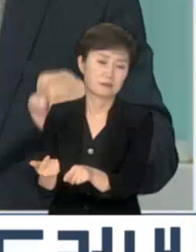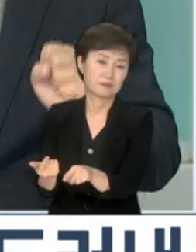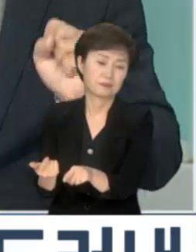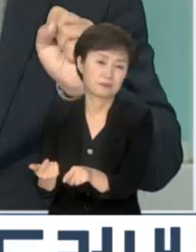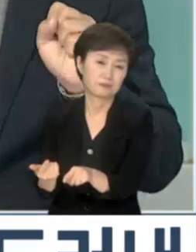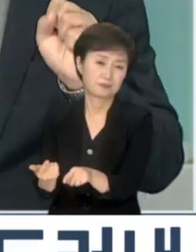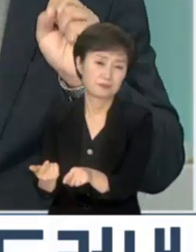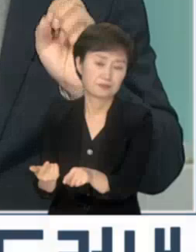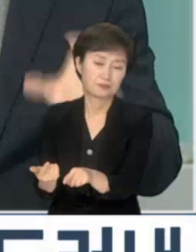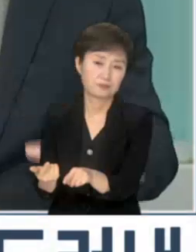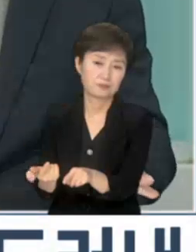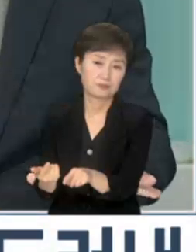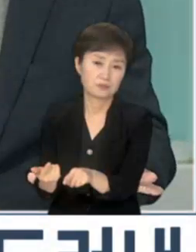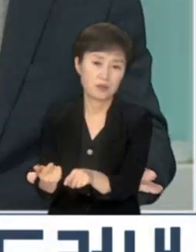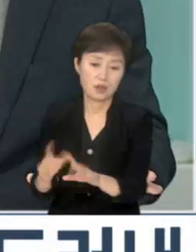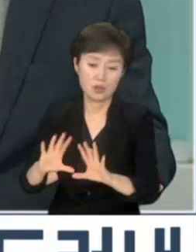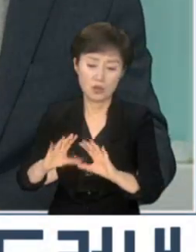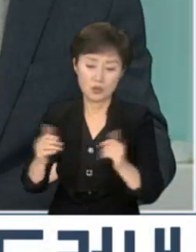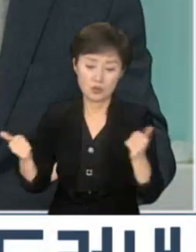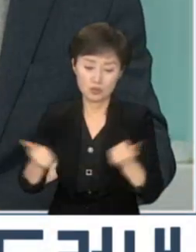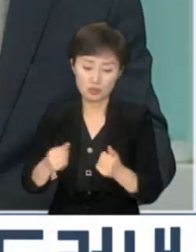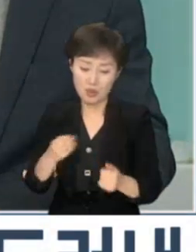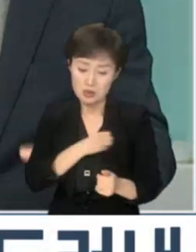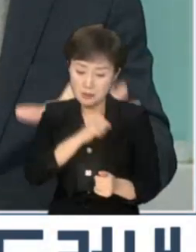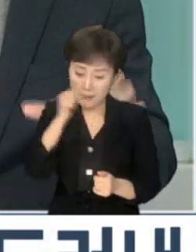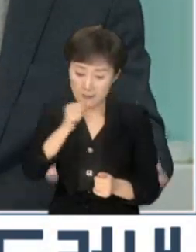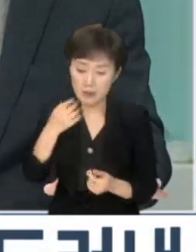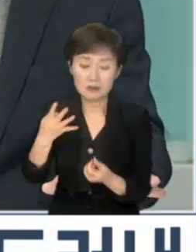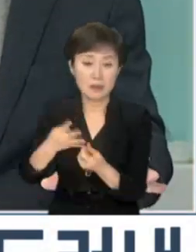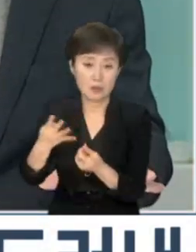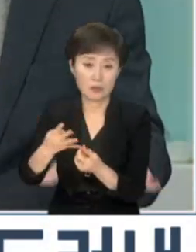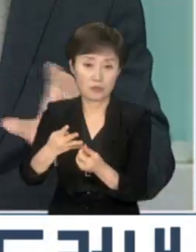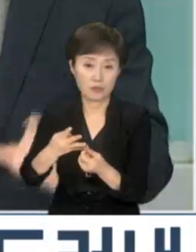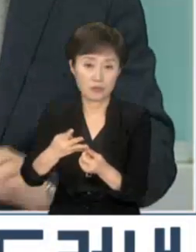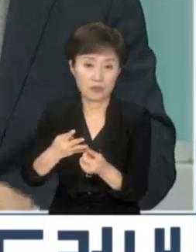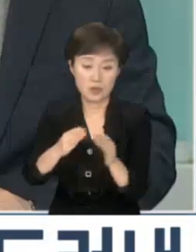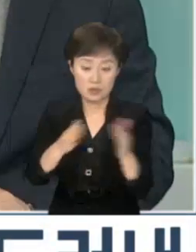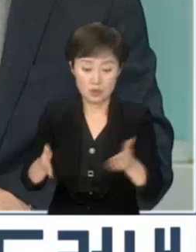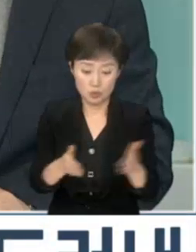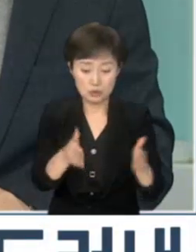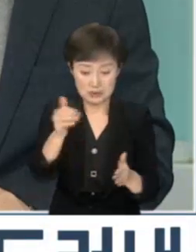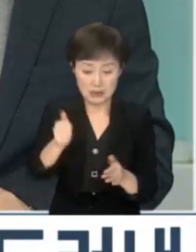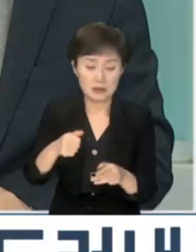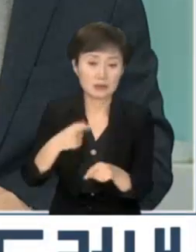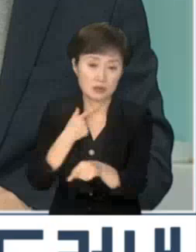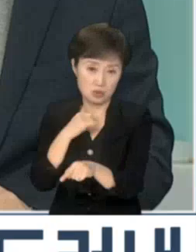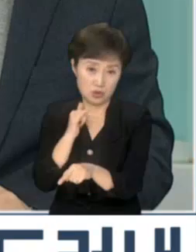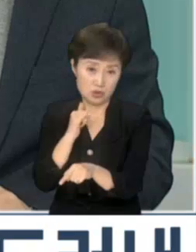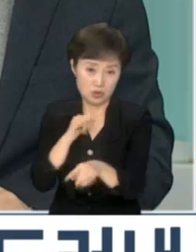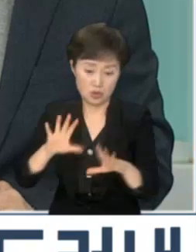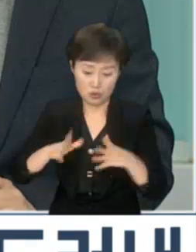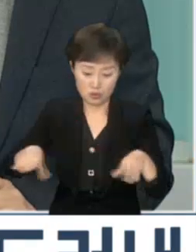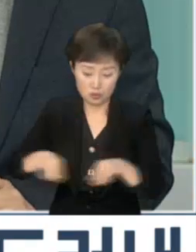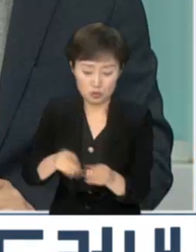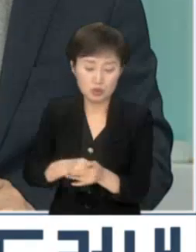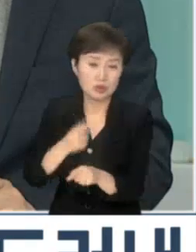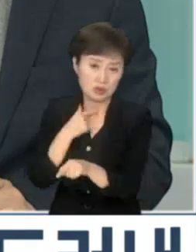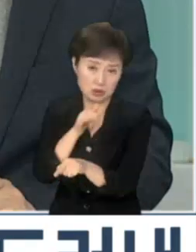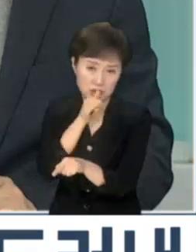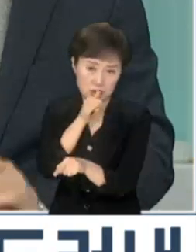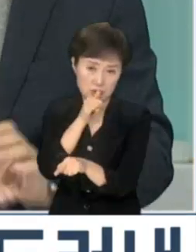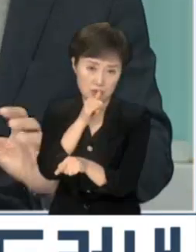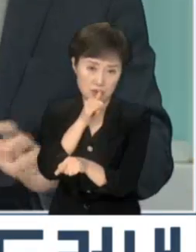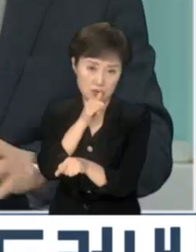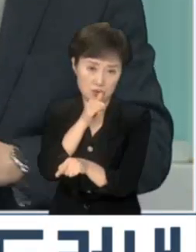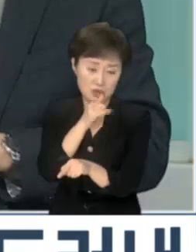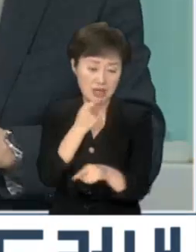뭐 그 사선 의원도 민주당에서 했고요. 도지사도 했고 총리도 했고 당대표도 했고 대선 경선 후보까지 하신 분이지 않습니까?